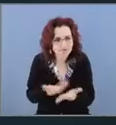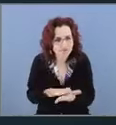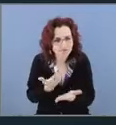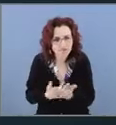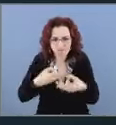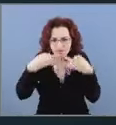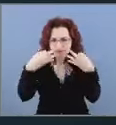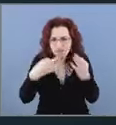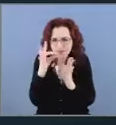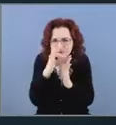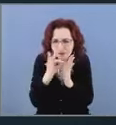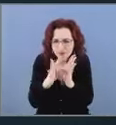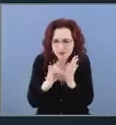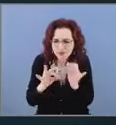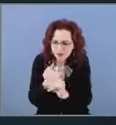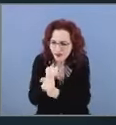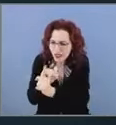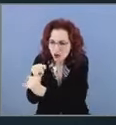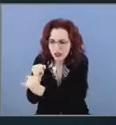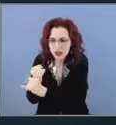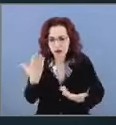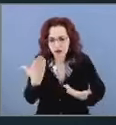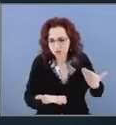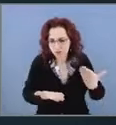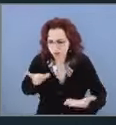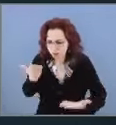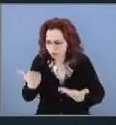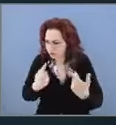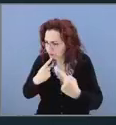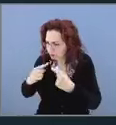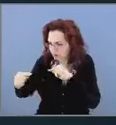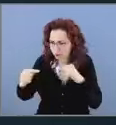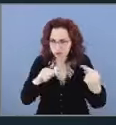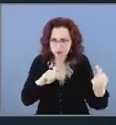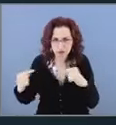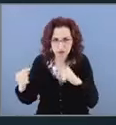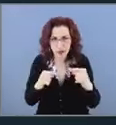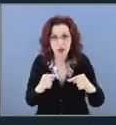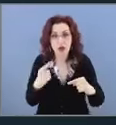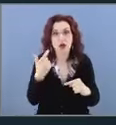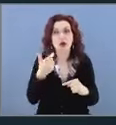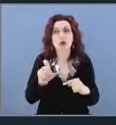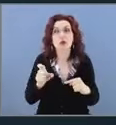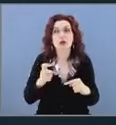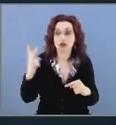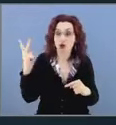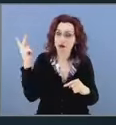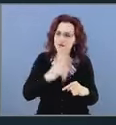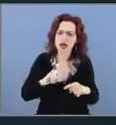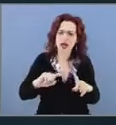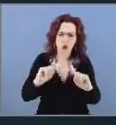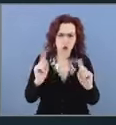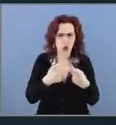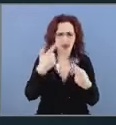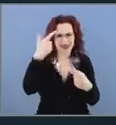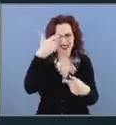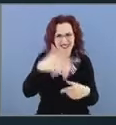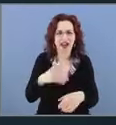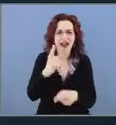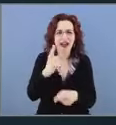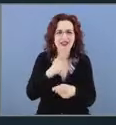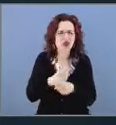perché è vero che abbiamo tutti molto chiari quali sono le esigenze, poi trasformare questo